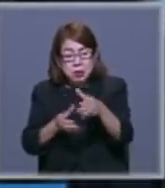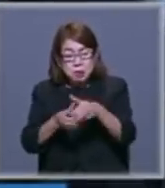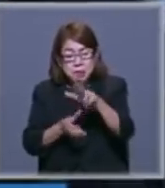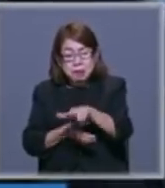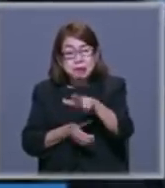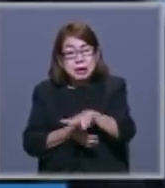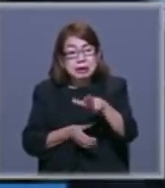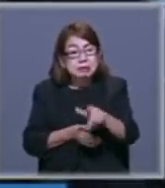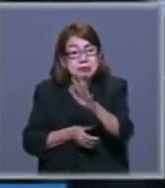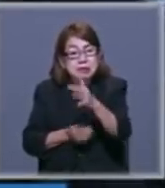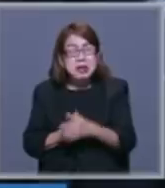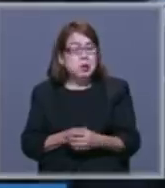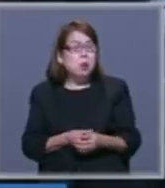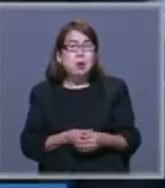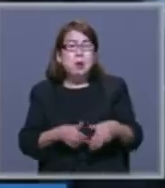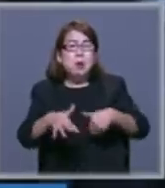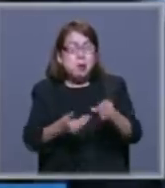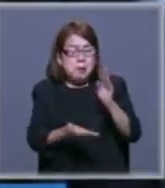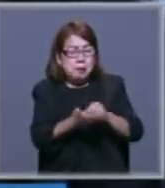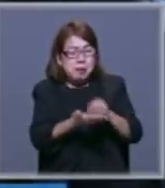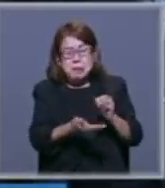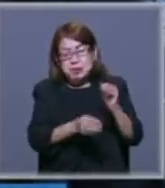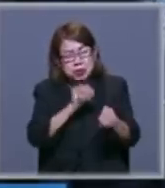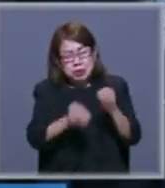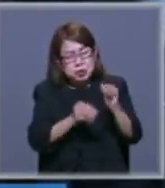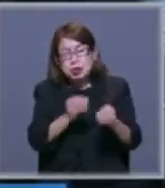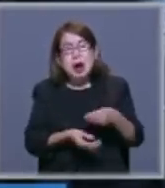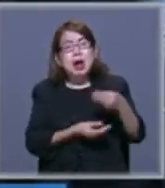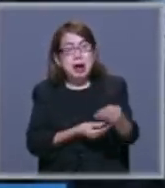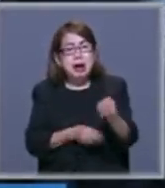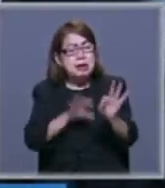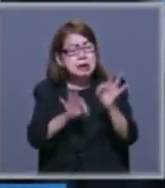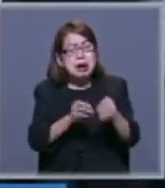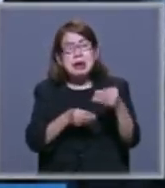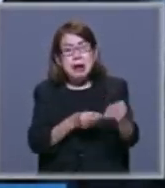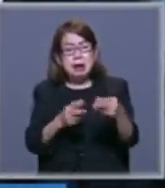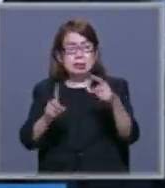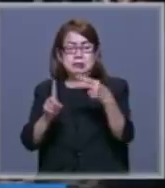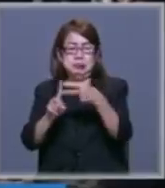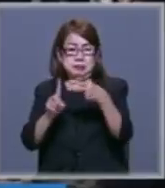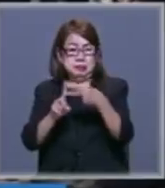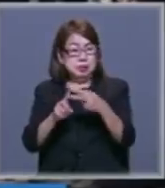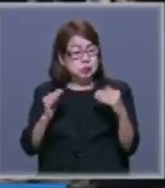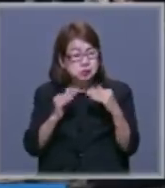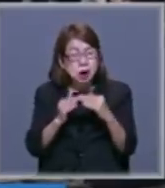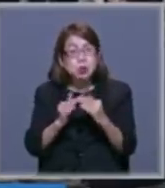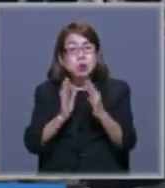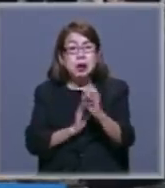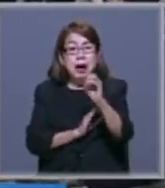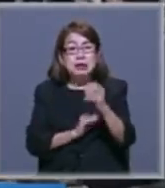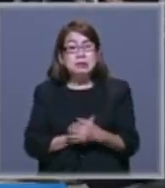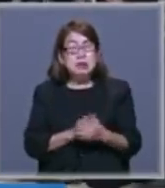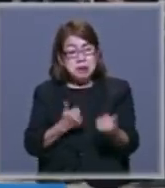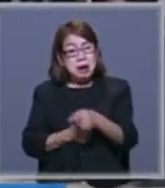นาคตใหม่อนาคตใหม่ธนาธรมีสิทธิ์นำสสเข้ามาอย่างน้อย50คนระดับเดียวกับพลังประชารัฐนี่คือสิ่งแรกที่คุณจะเจอไม่มีปีชา